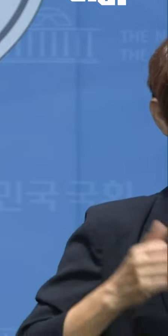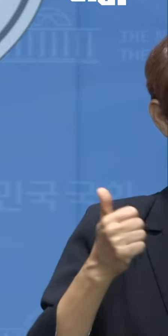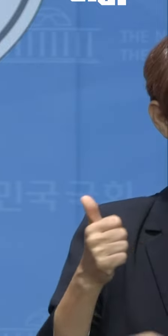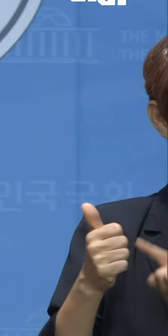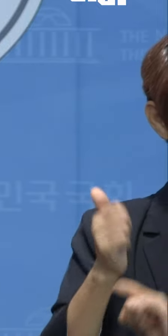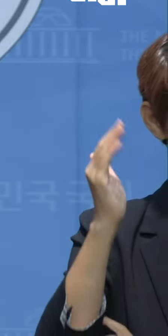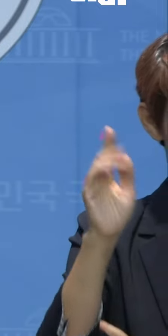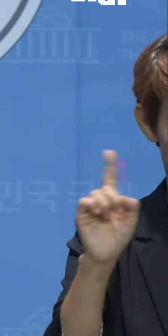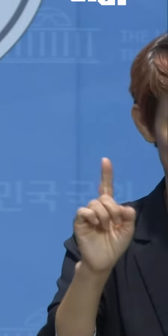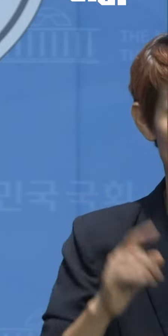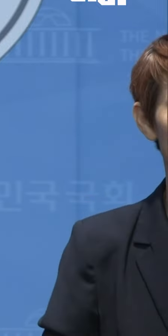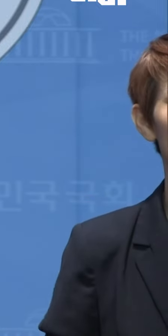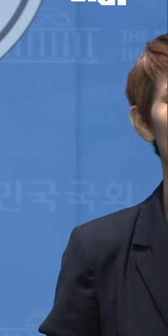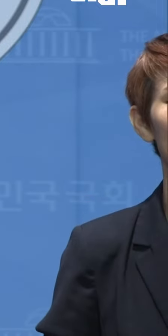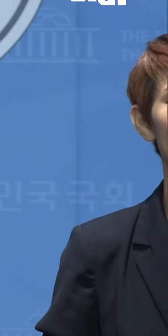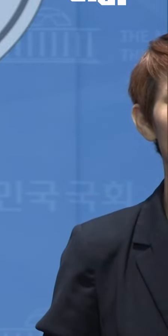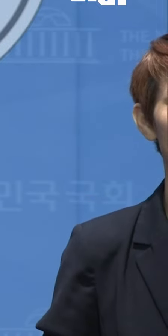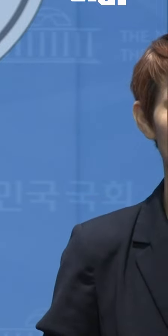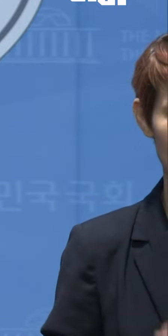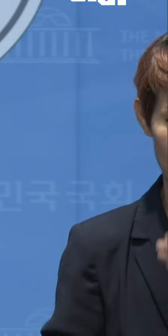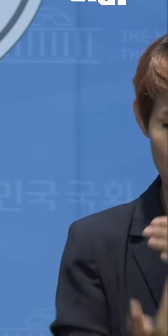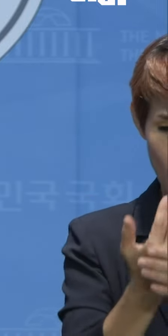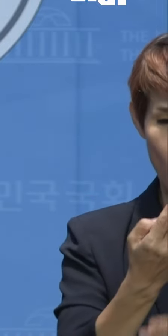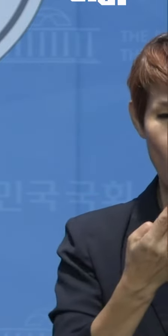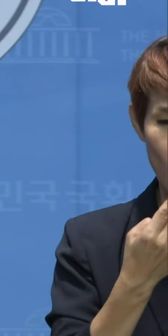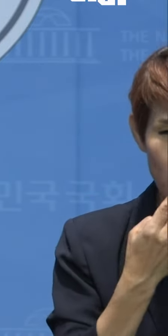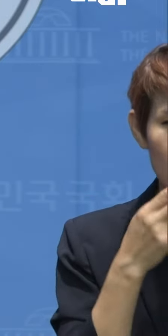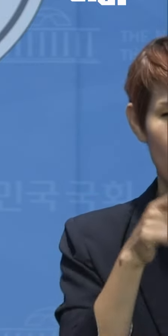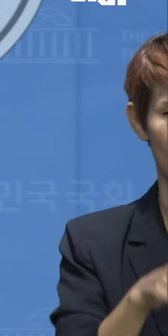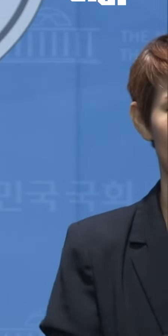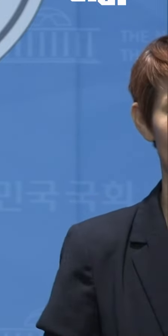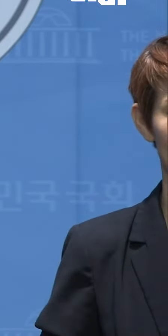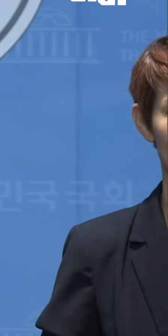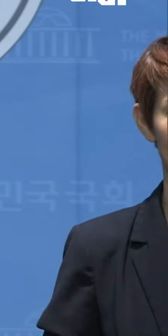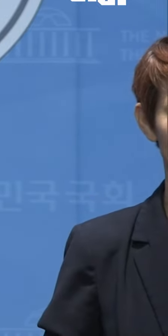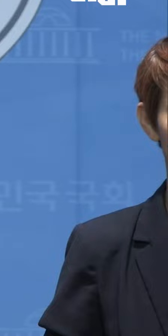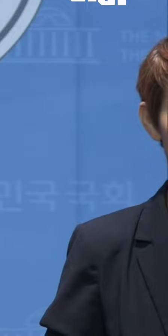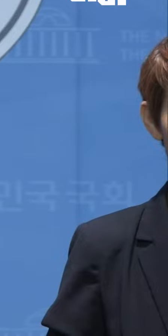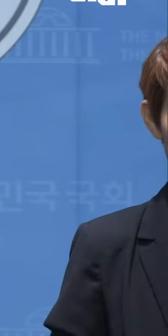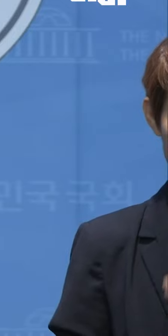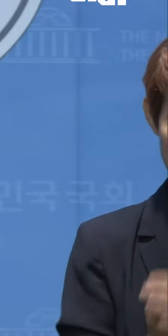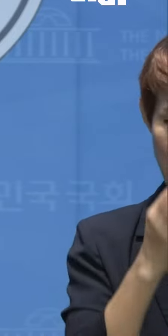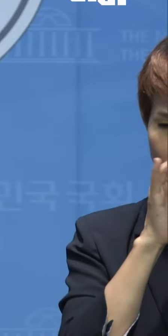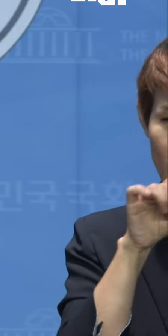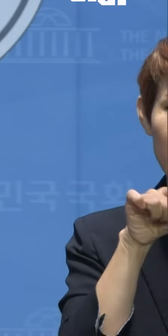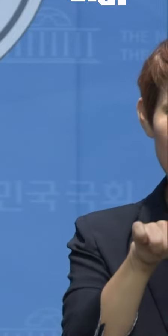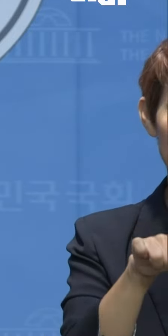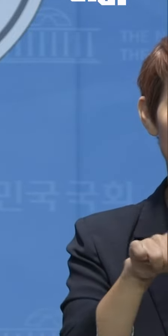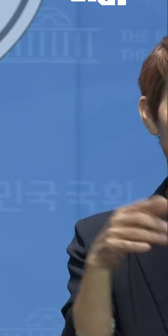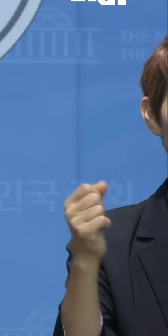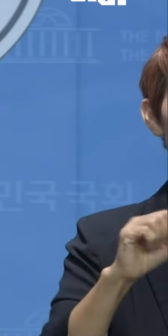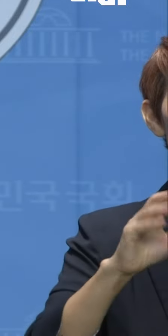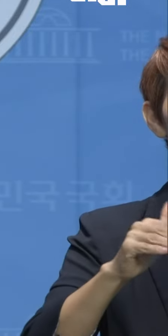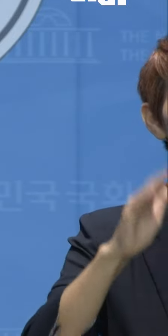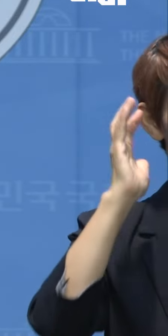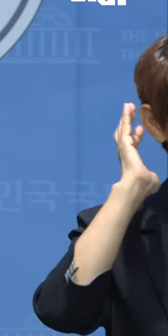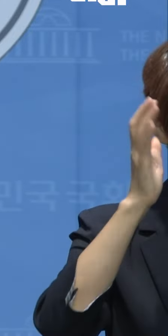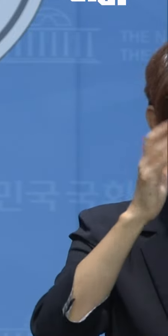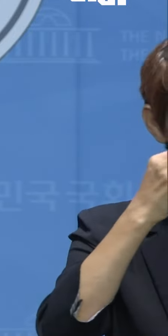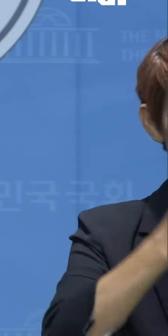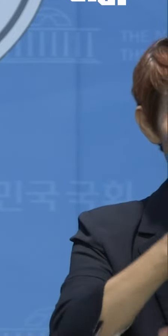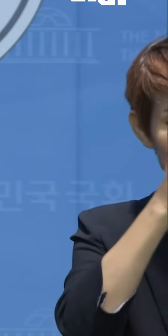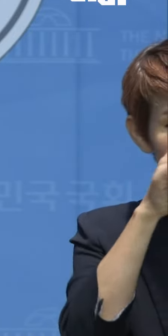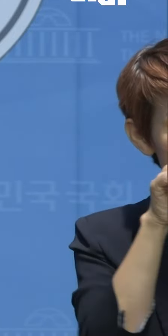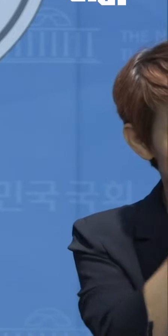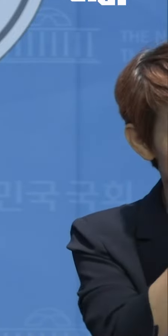한장은 절대 일어나지도 않을 일 일어나서도 안되는 일을 갖고 국민을 혼나 빠